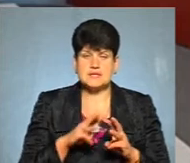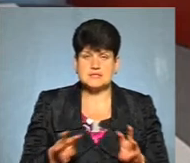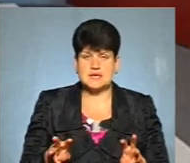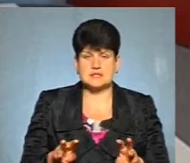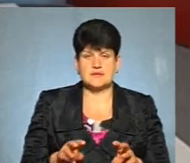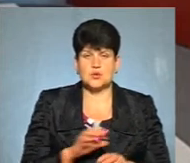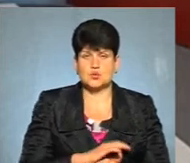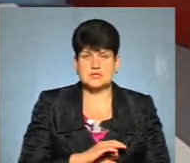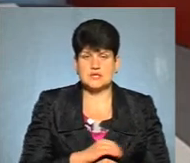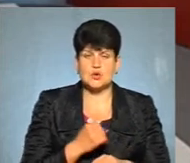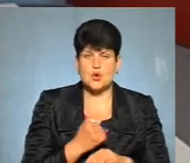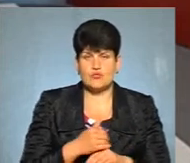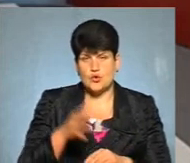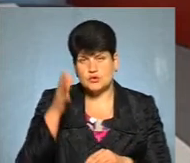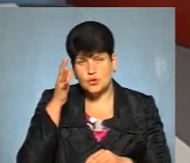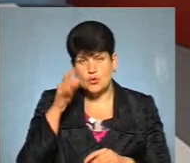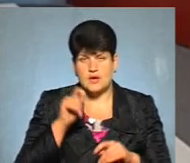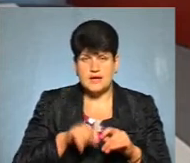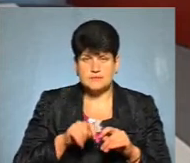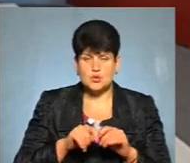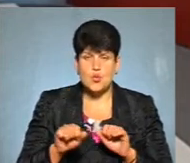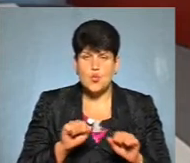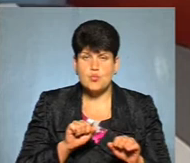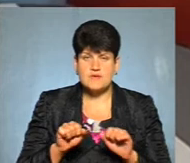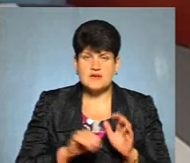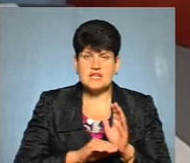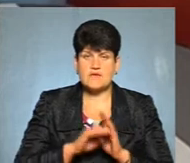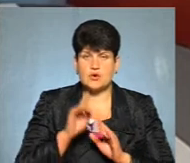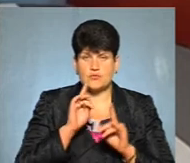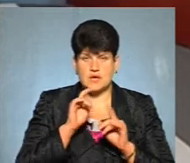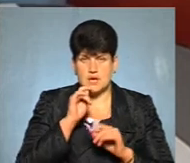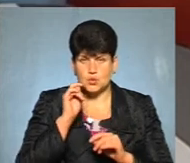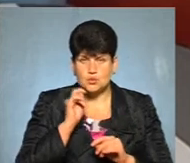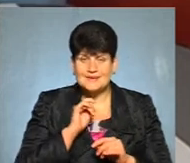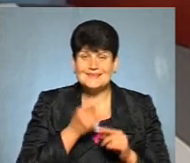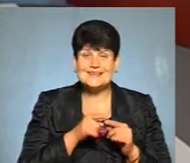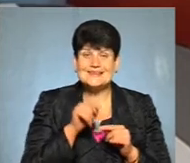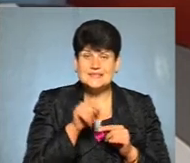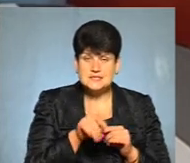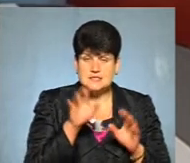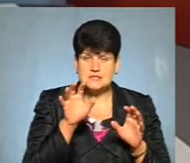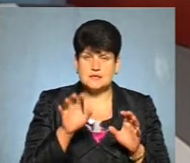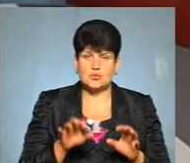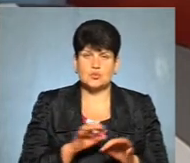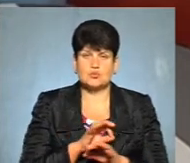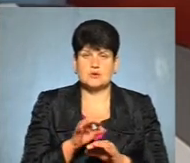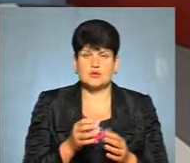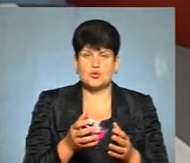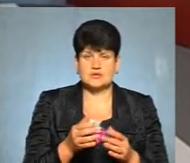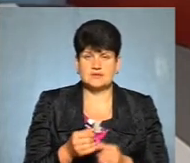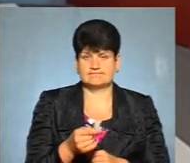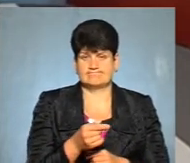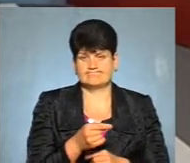головного науково-експертного управління Верховної Ради України. І ці законопроекти отримали негативну оцінку.